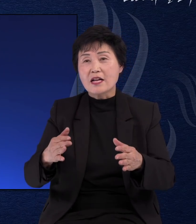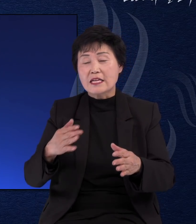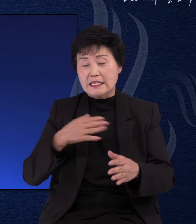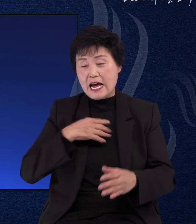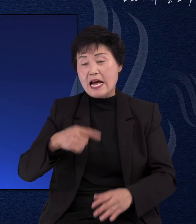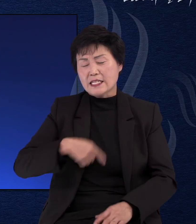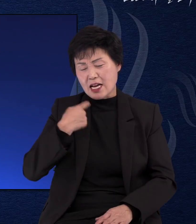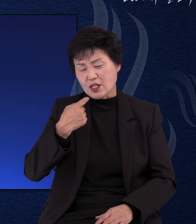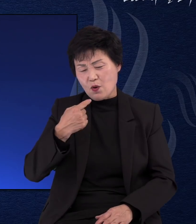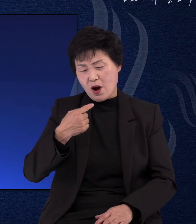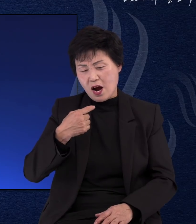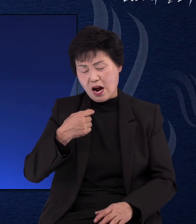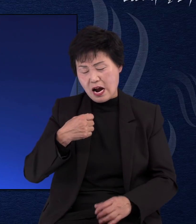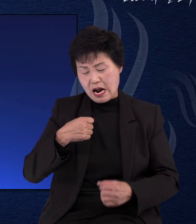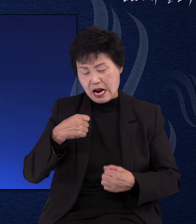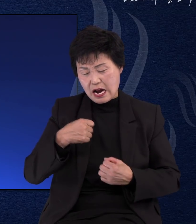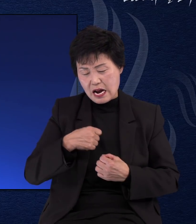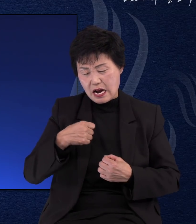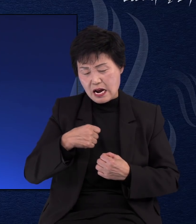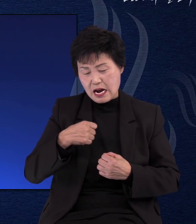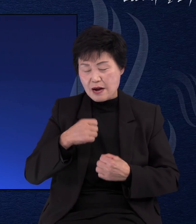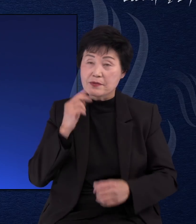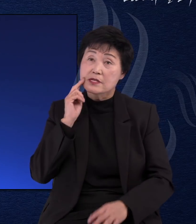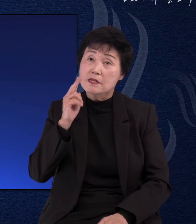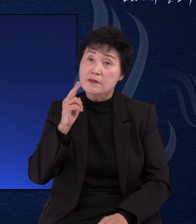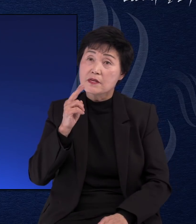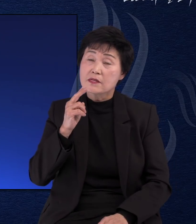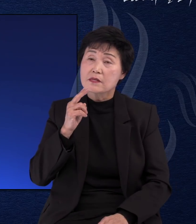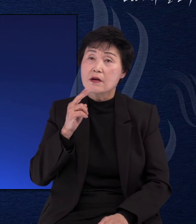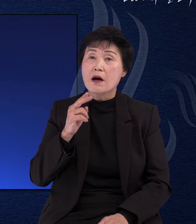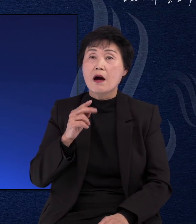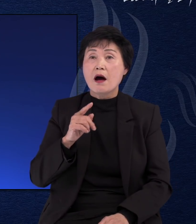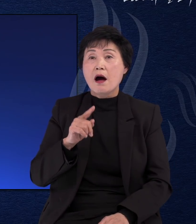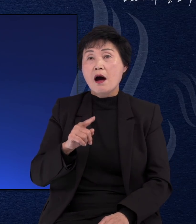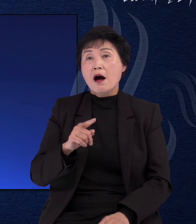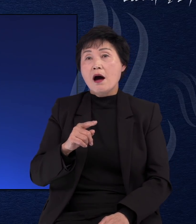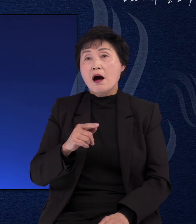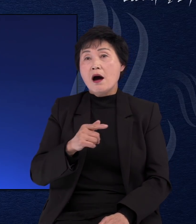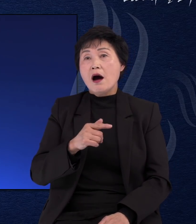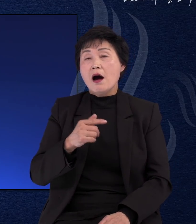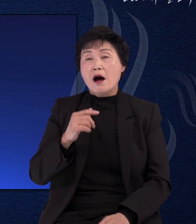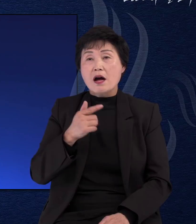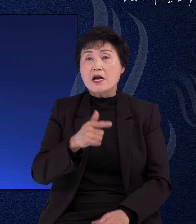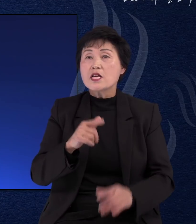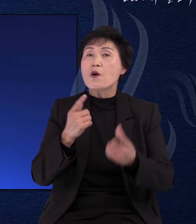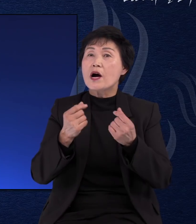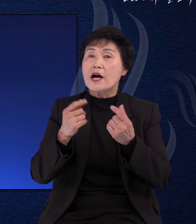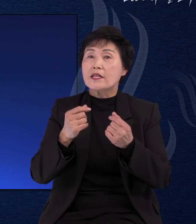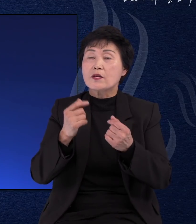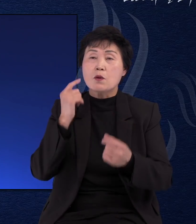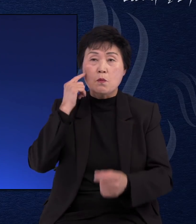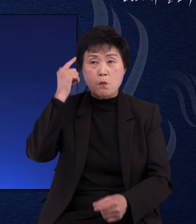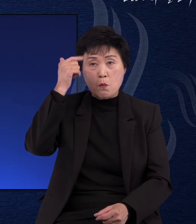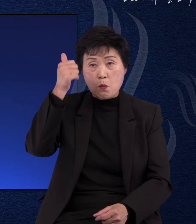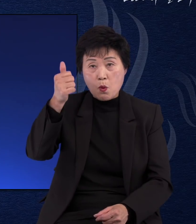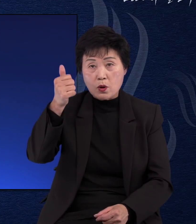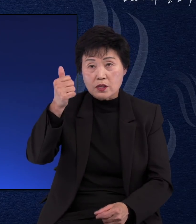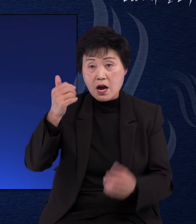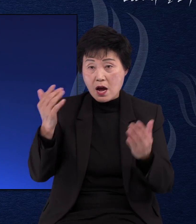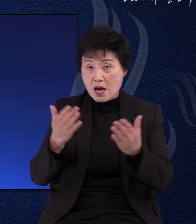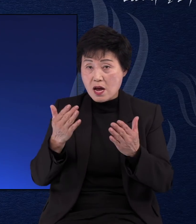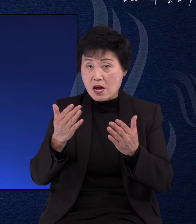심했습니다. 저는 정말 그런 목회를 할 줄은 꿈에도 생각을 못했고요, 그러려고 유학 간 건